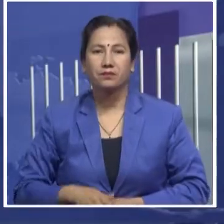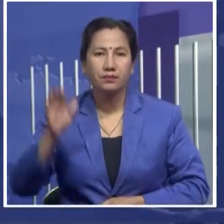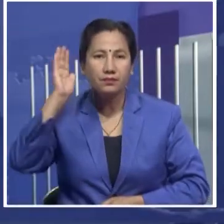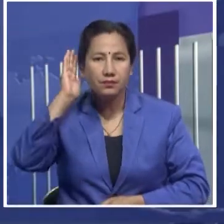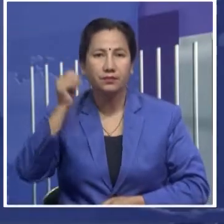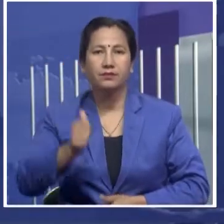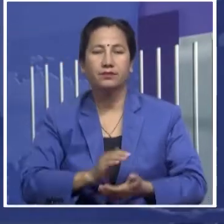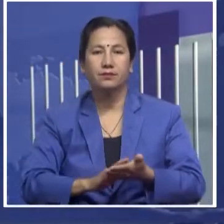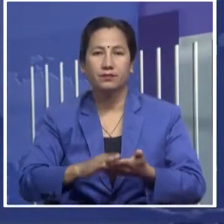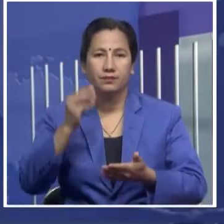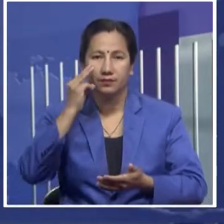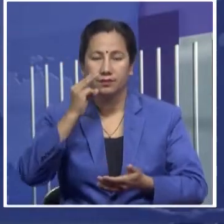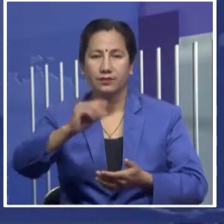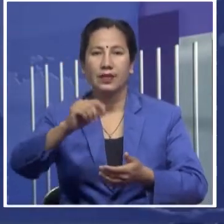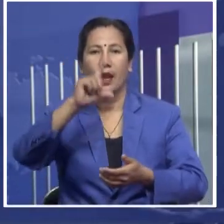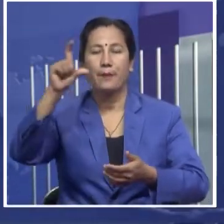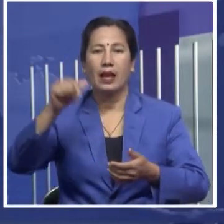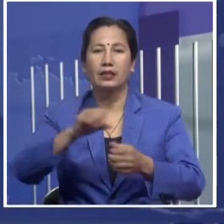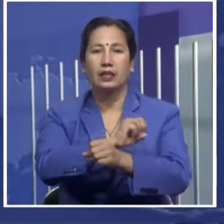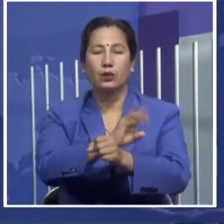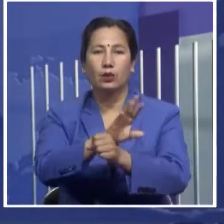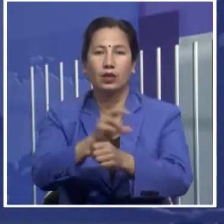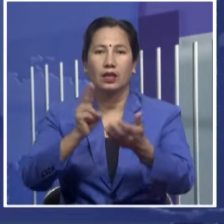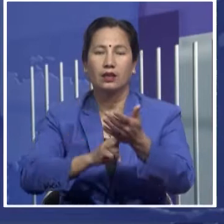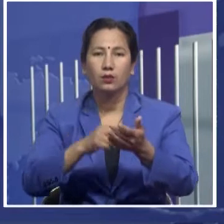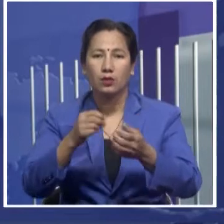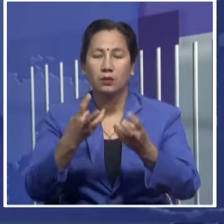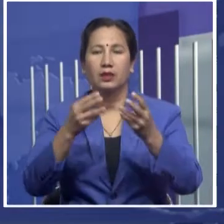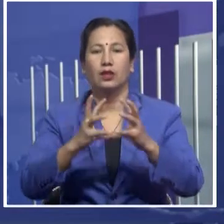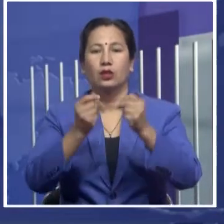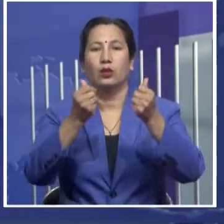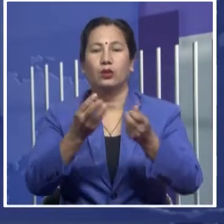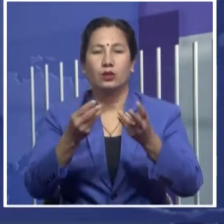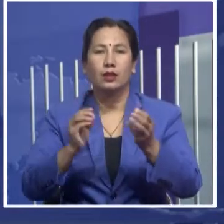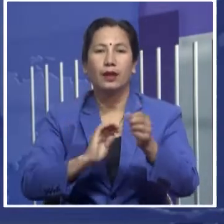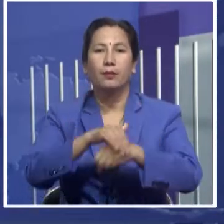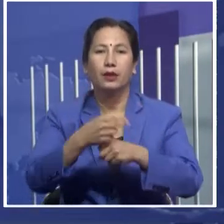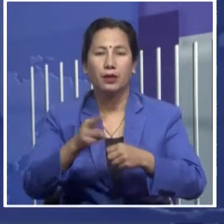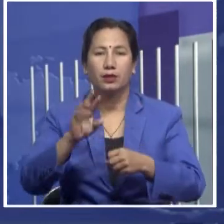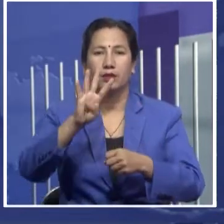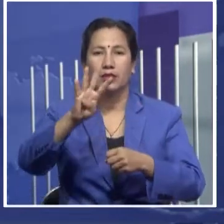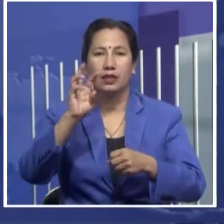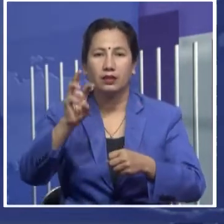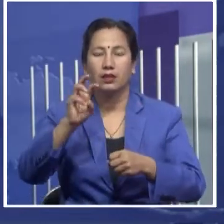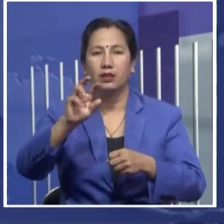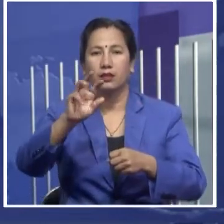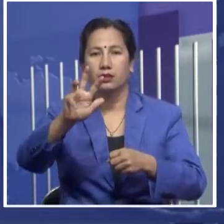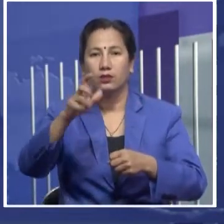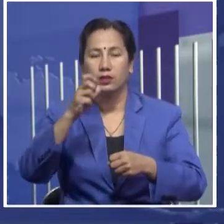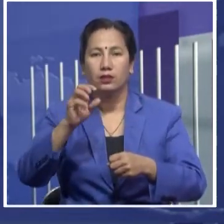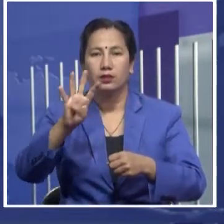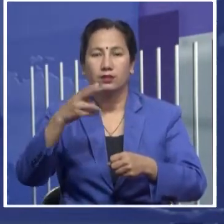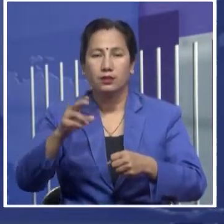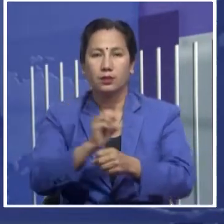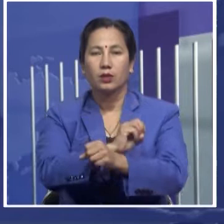समाचार अब विस्तारमा। नेपालमा आज कोरोना संक्रमण पुष्टि हुनेभन्दा निको हुनेको संख्या धेरै भएको छ। 4,904 जनामा